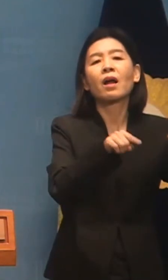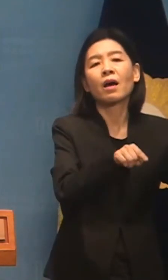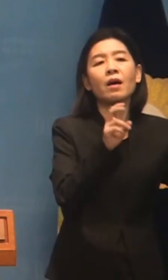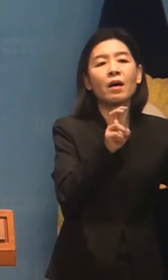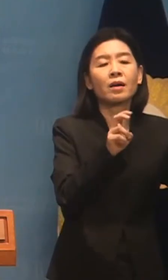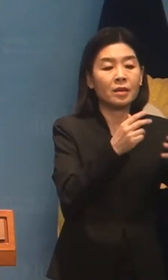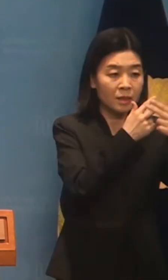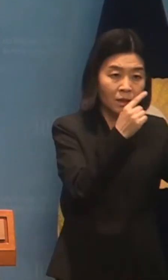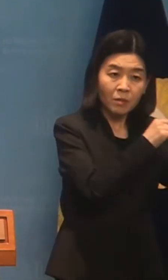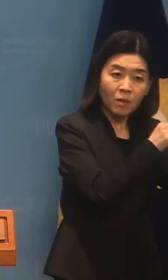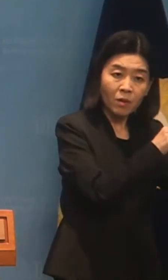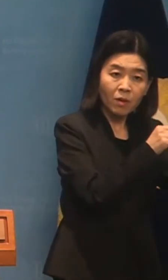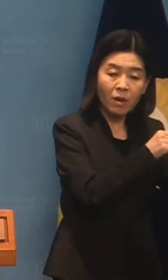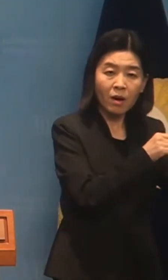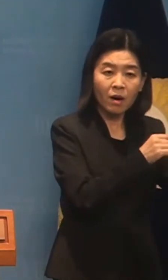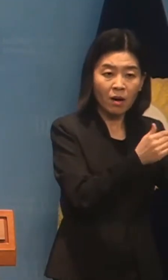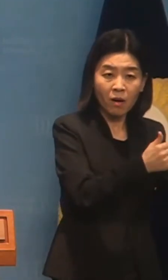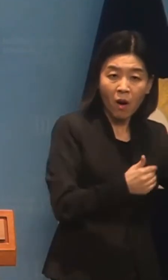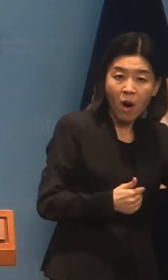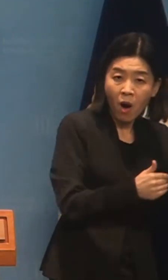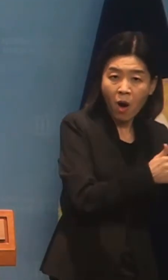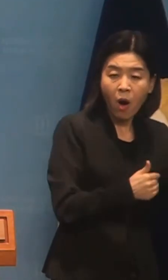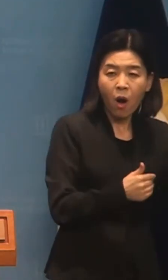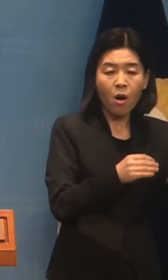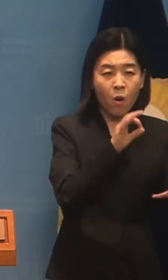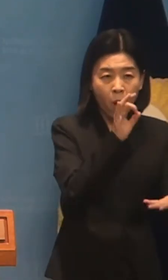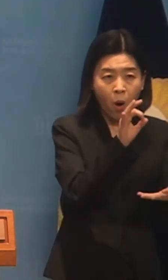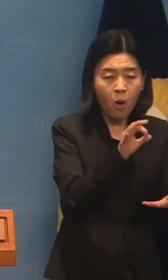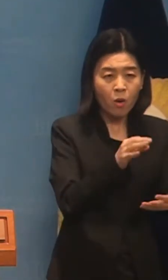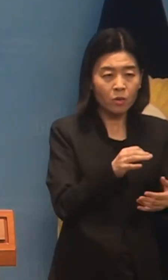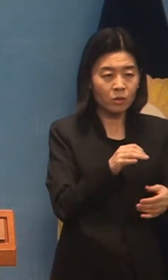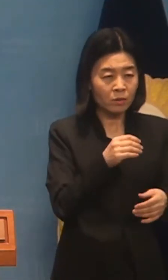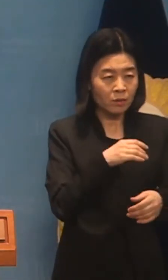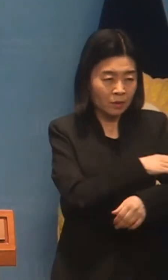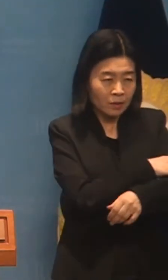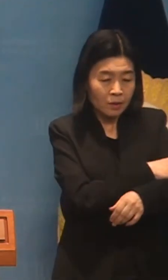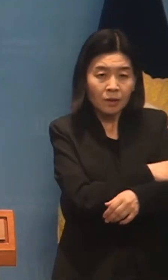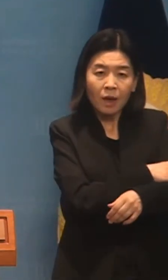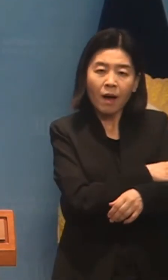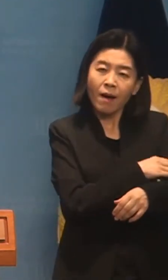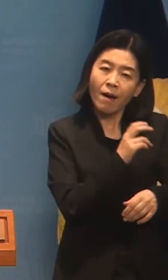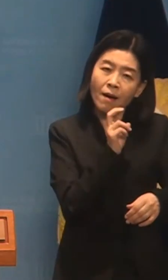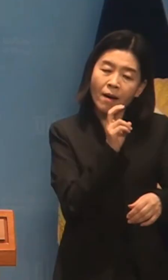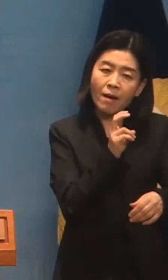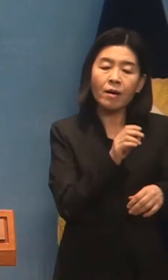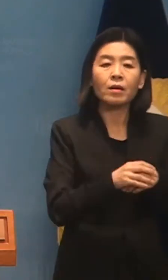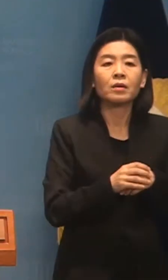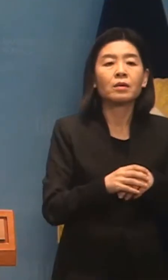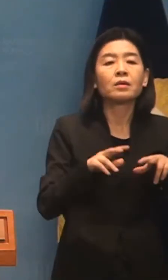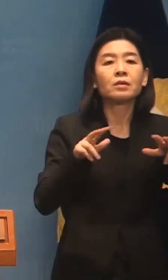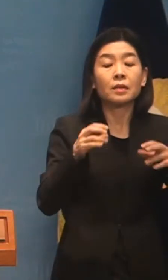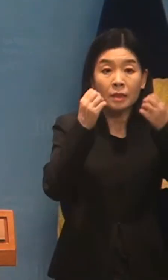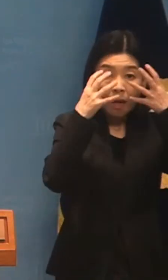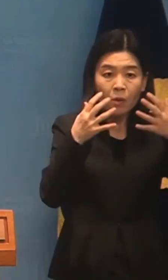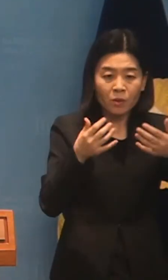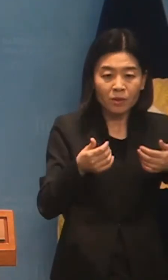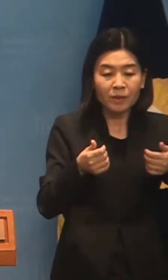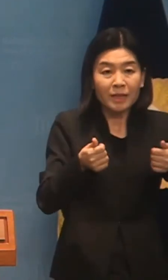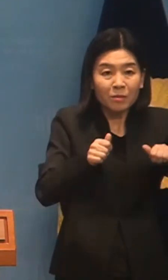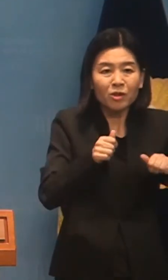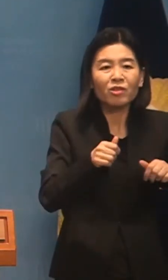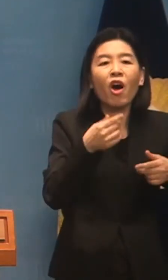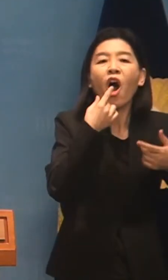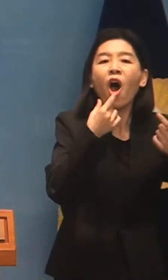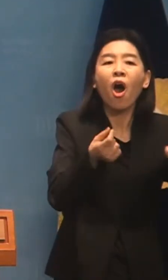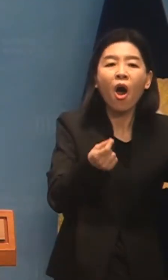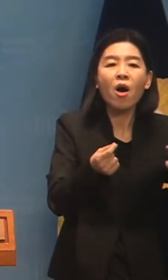이재명과의 거리가 권력과 돈이 되는 그들의 세상이 기다리고 있습니다. 새로운 신분제 사회가